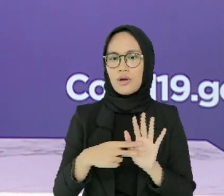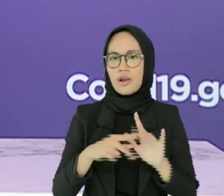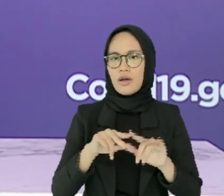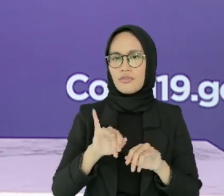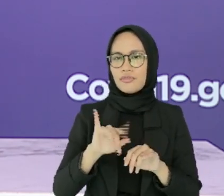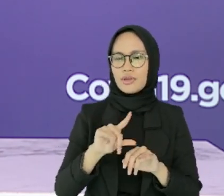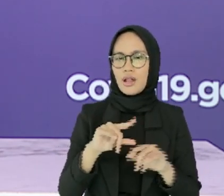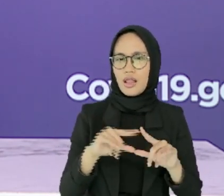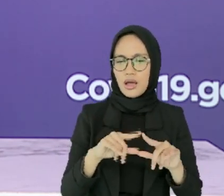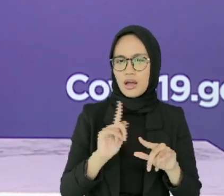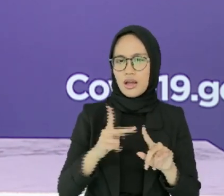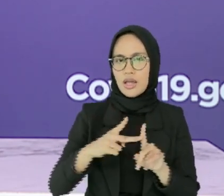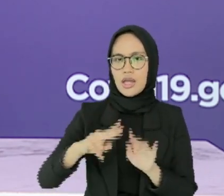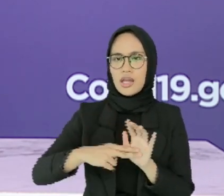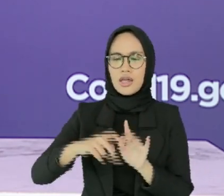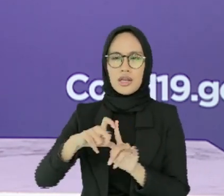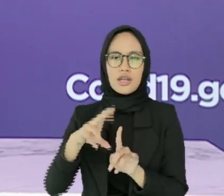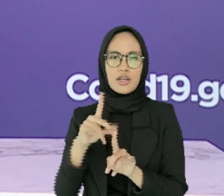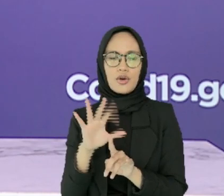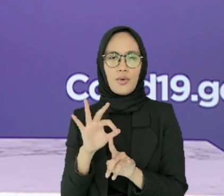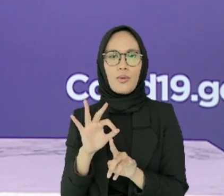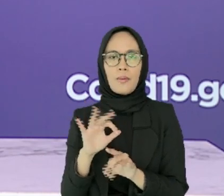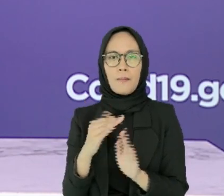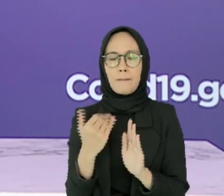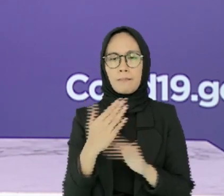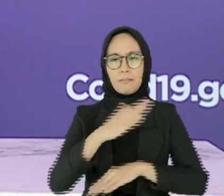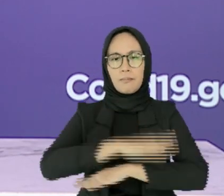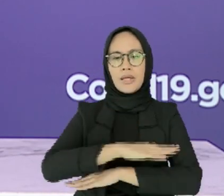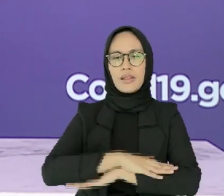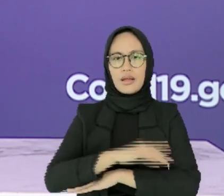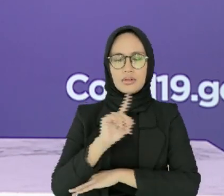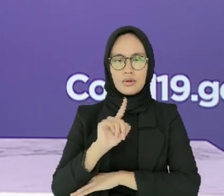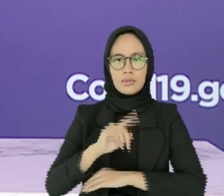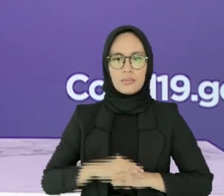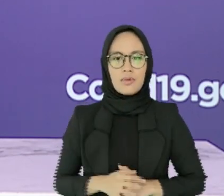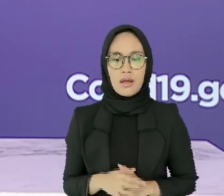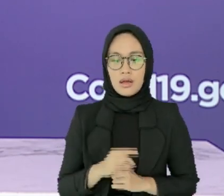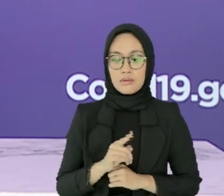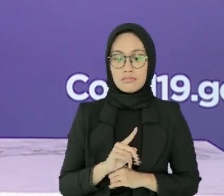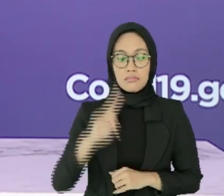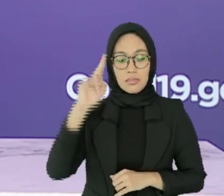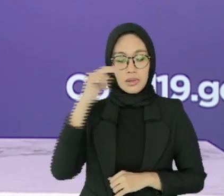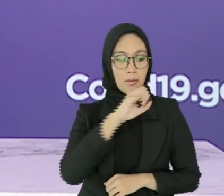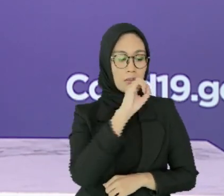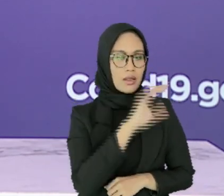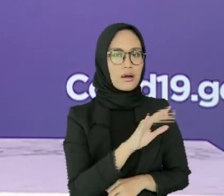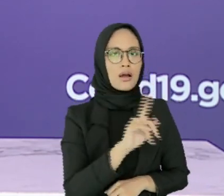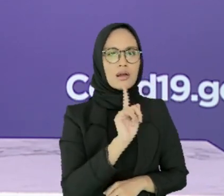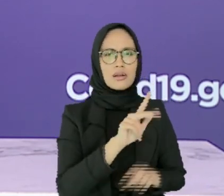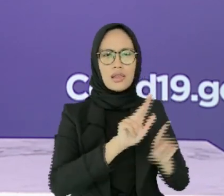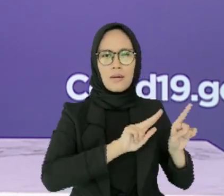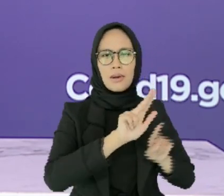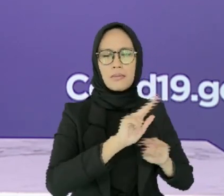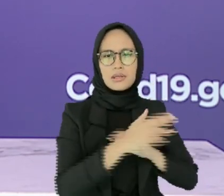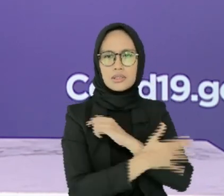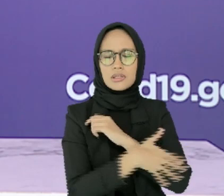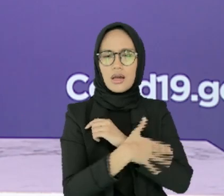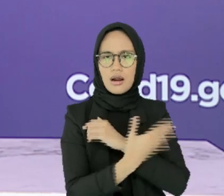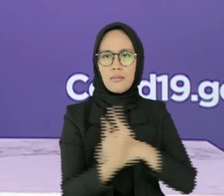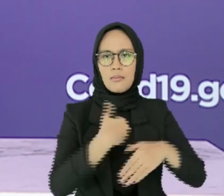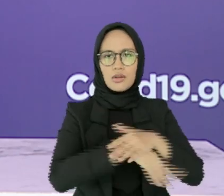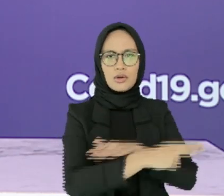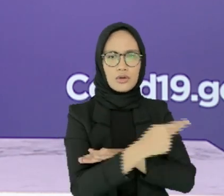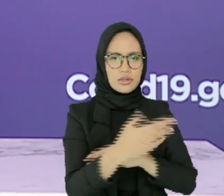dan Hendro beritasatu.com Hai pemerintah menyebut terdapat 18 negara yang diperbolehkan masuk ke Indonesia melalui